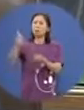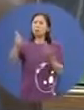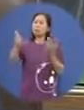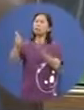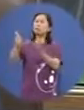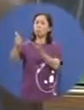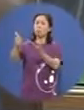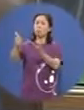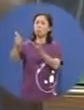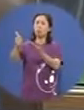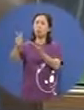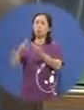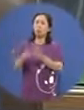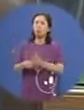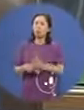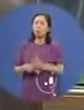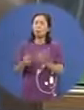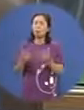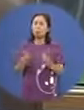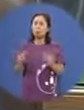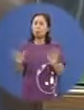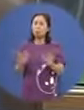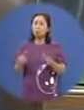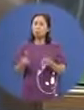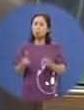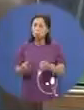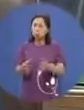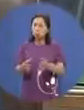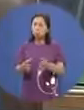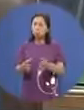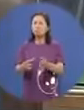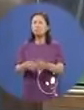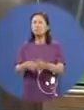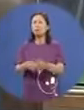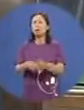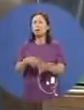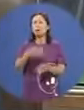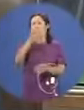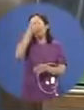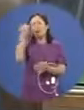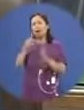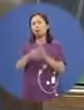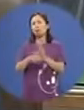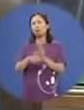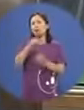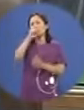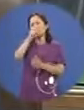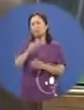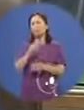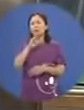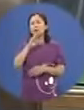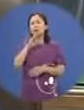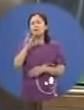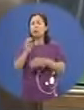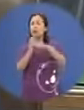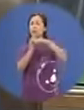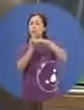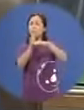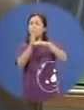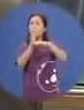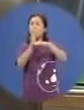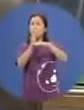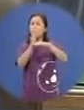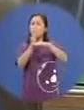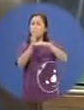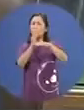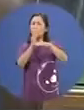い、 やっぱり子供を作るんだったらあんまり遅くない方がいいと、 はい、 30を過ぎるとですね、やっぱりだんだ